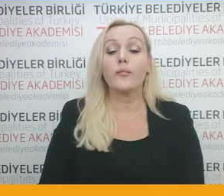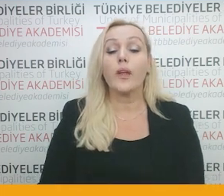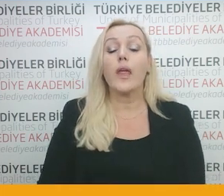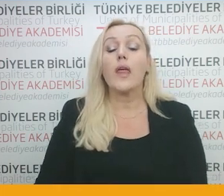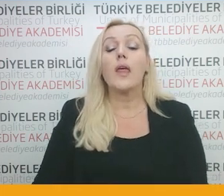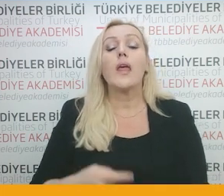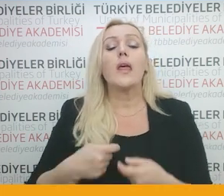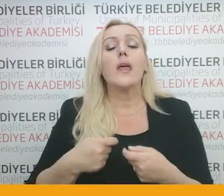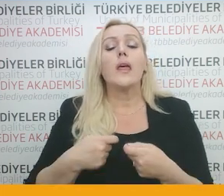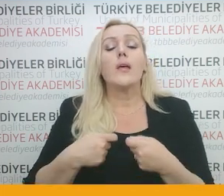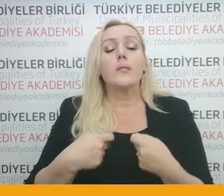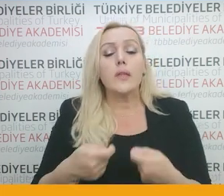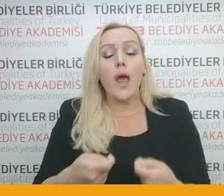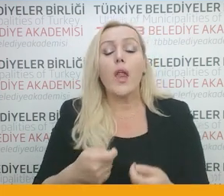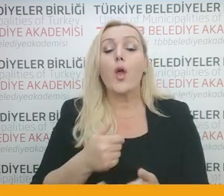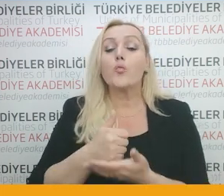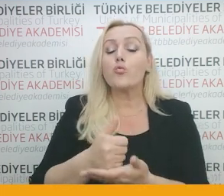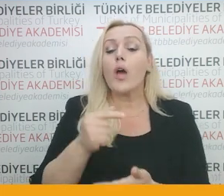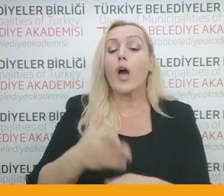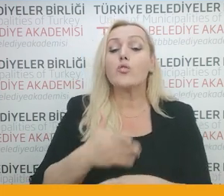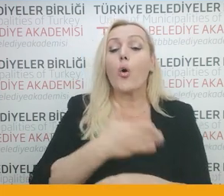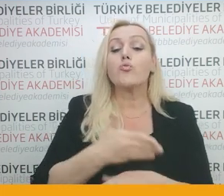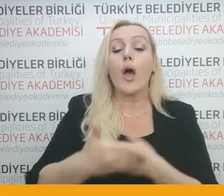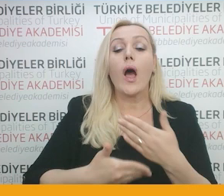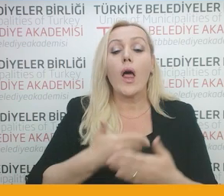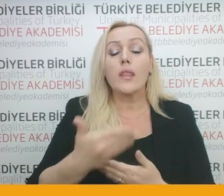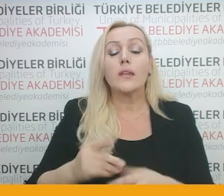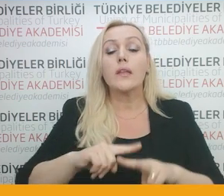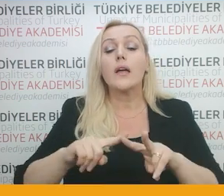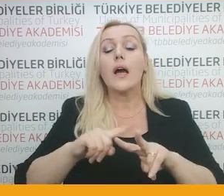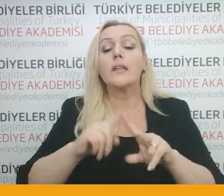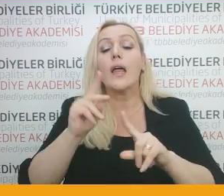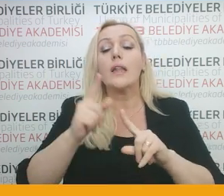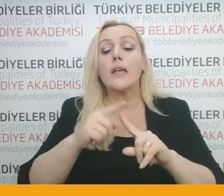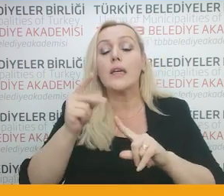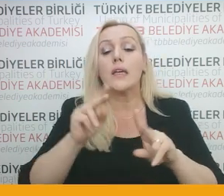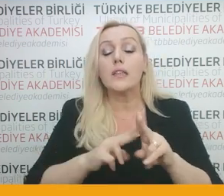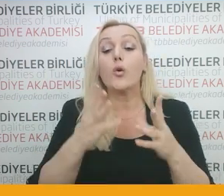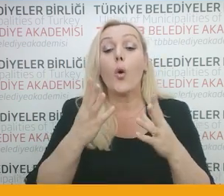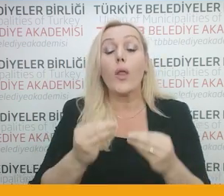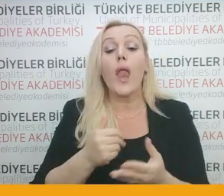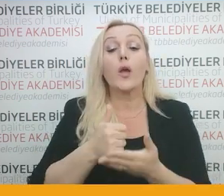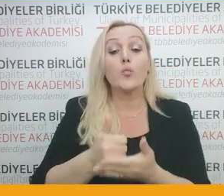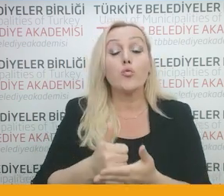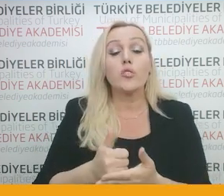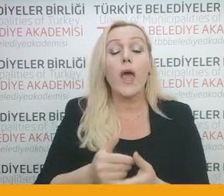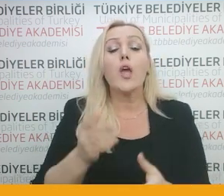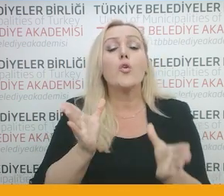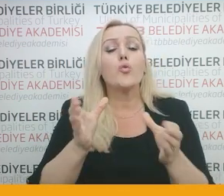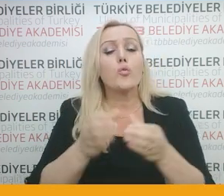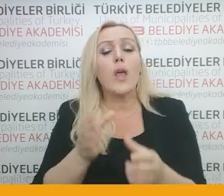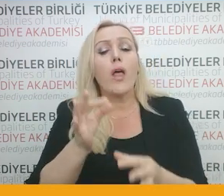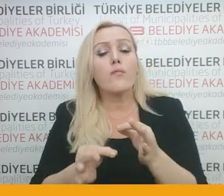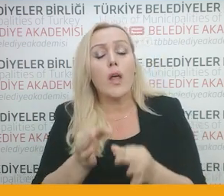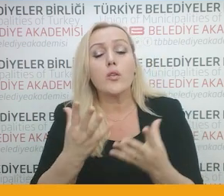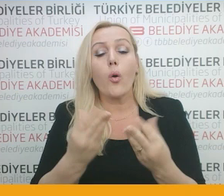Gider bütçesini az önce söyledik arkadaşlar. Analitik bütçe sınıflandırmasında kurumsal, fonksiyonel, finans tipi ve ekonomik şeklinde gider